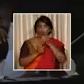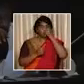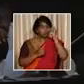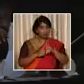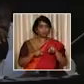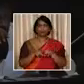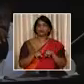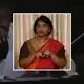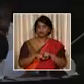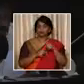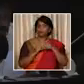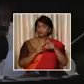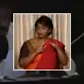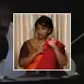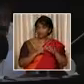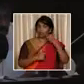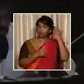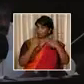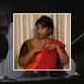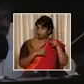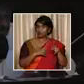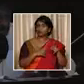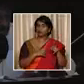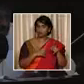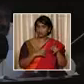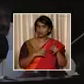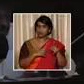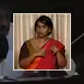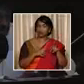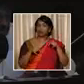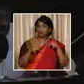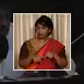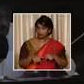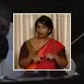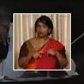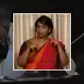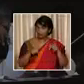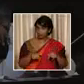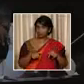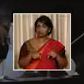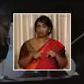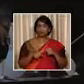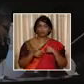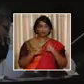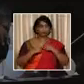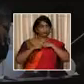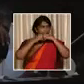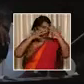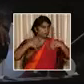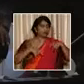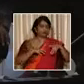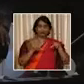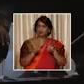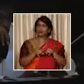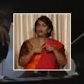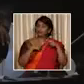யுத்தத்தால் அழிக்கப்பட்டார்கள். இப்பொழுதும் கூட கட்டமைக்கப்பட்ட ஒரு ஸ்ட்ரக்சரல் ஜெனோசைட்டுக்குள், ஒரு கட்டமைக்கப்பட்ட இன அழிப்புக்குள் அவர்கள்